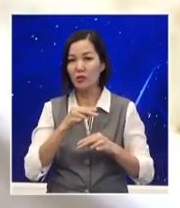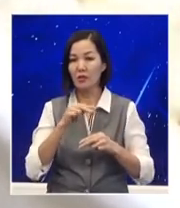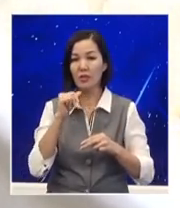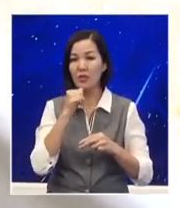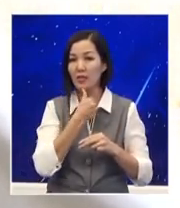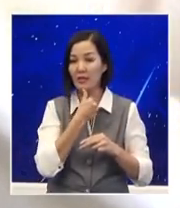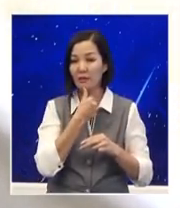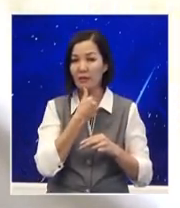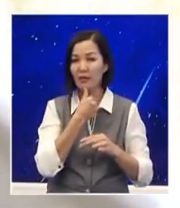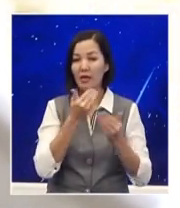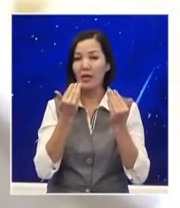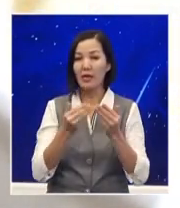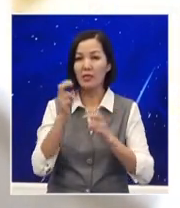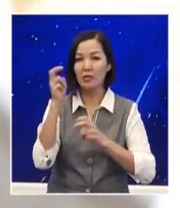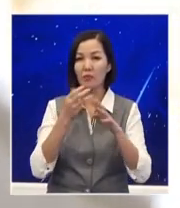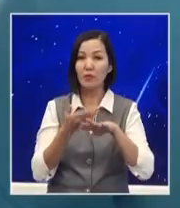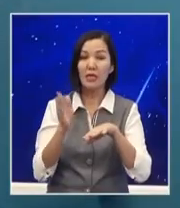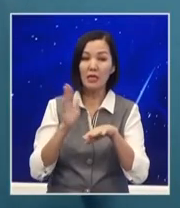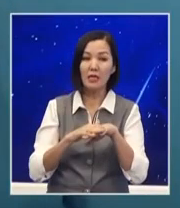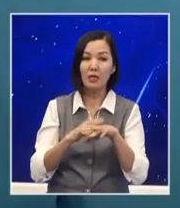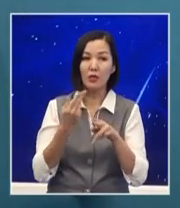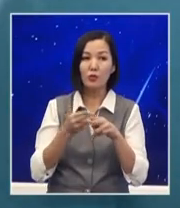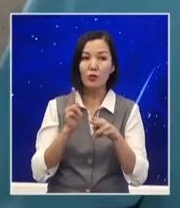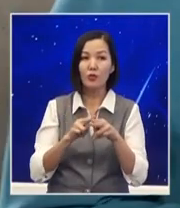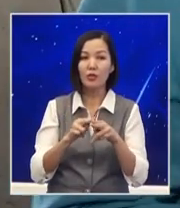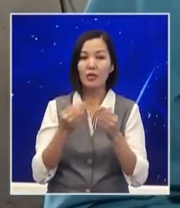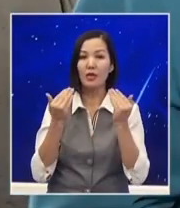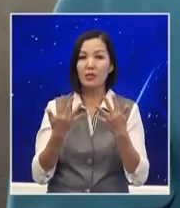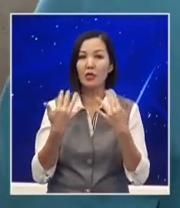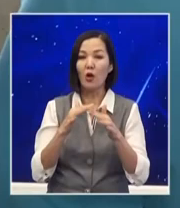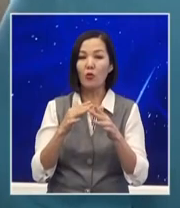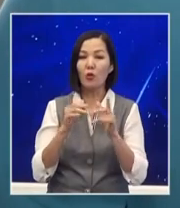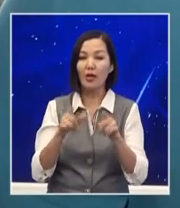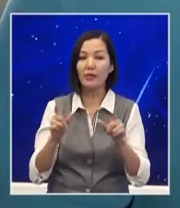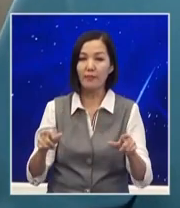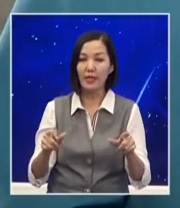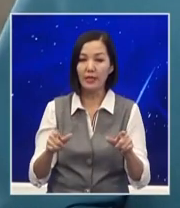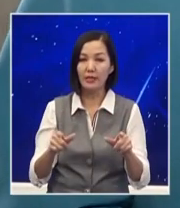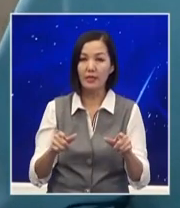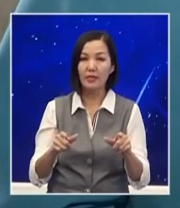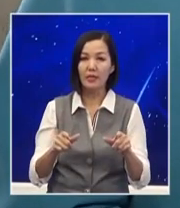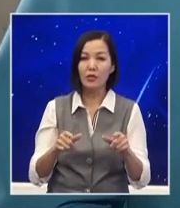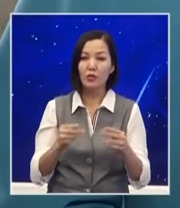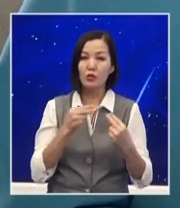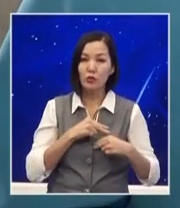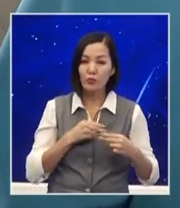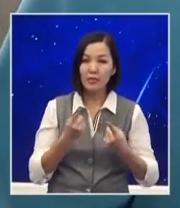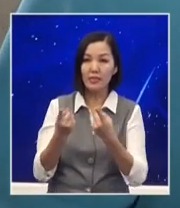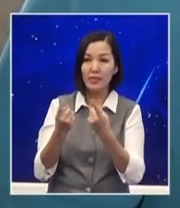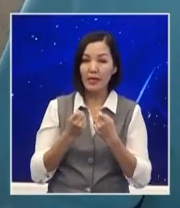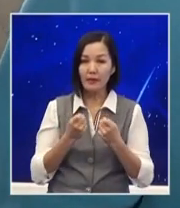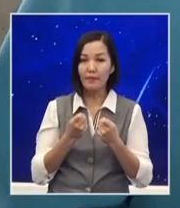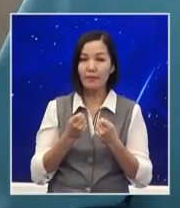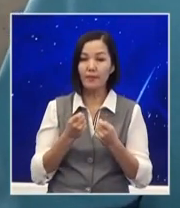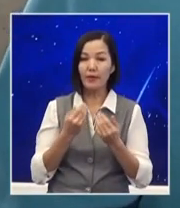Өйткені зауыттарда қазір жұмыс өте қиын. Сондықтан біз осы ауыл тұрғындарын істейміз дегендерді